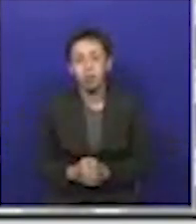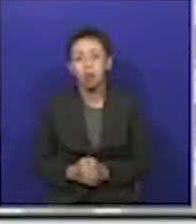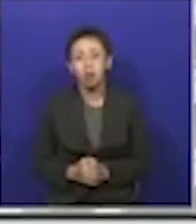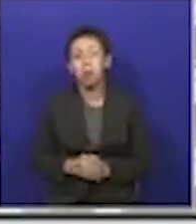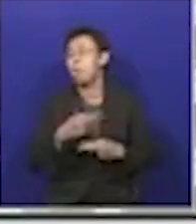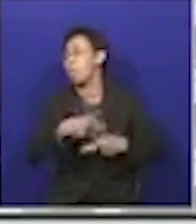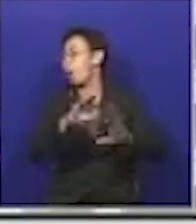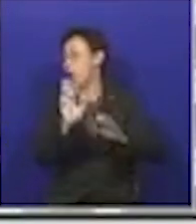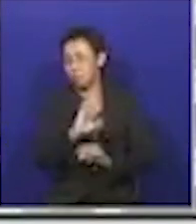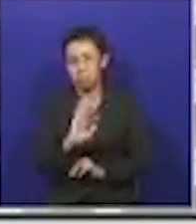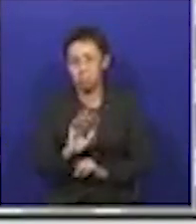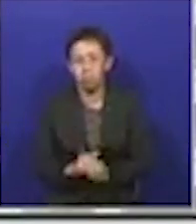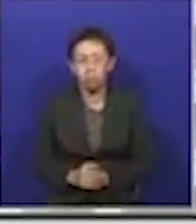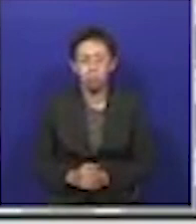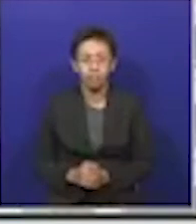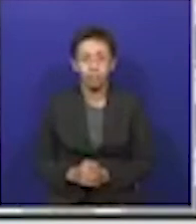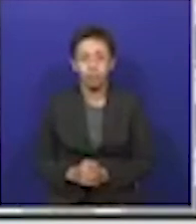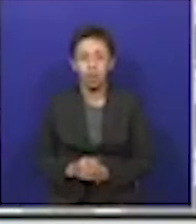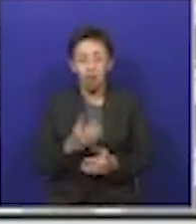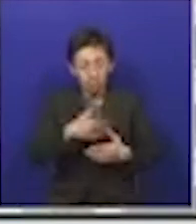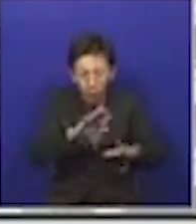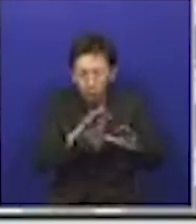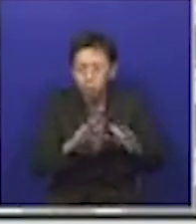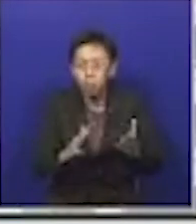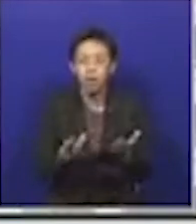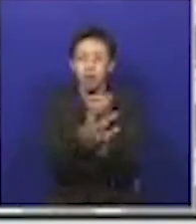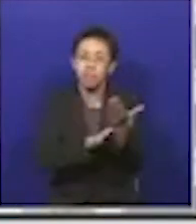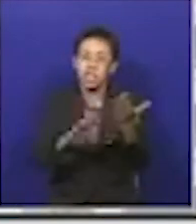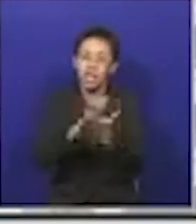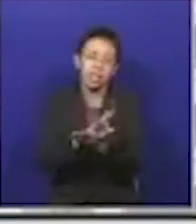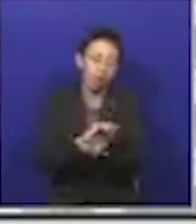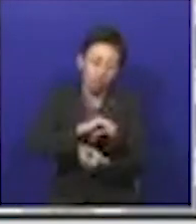ครับไม่งั้นเราย่อยยับประเทศเราเจ๊งเลยนะฮะ